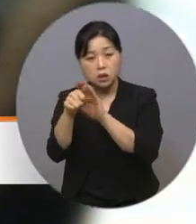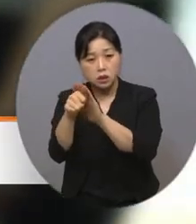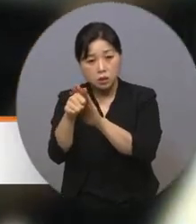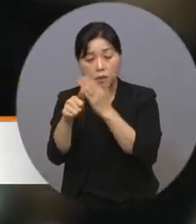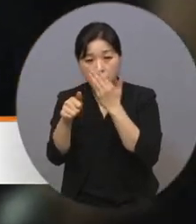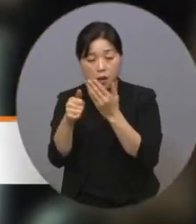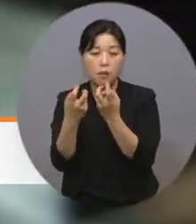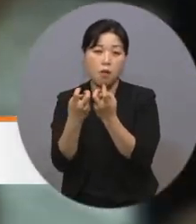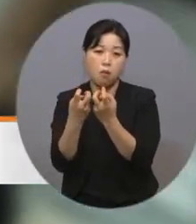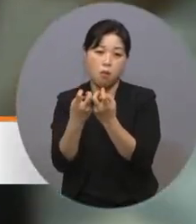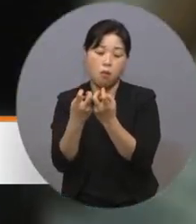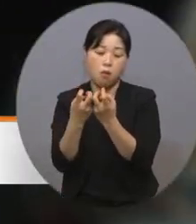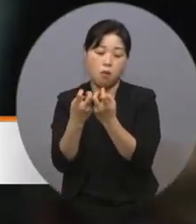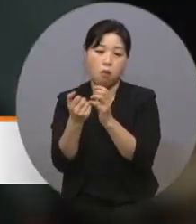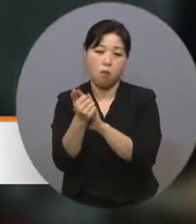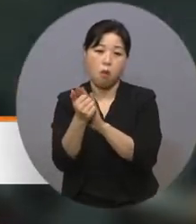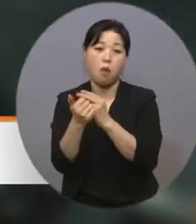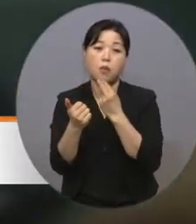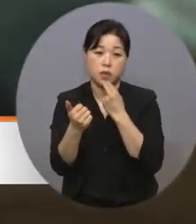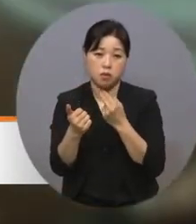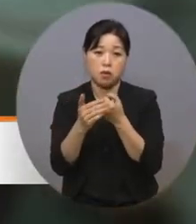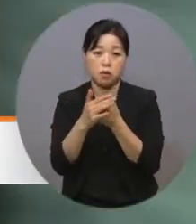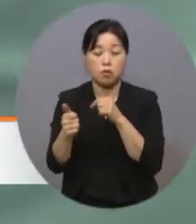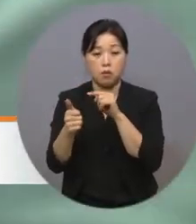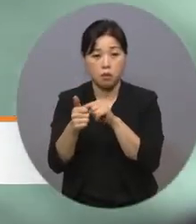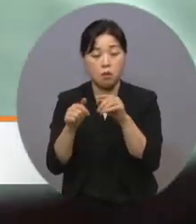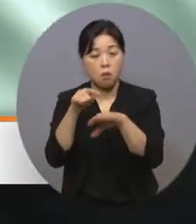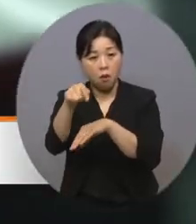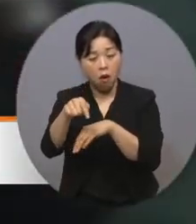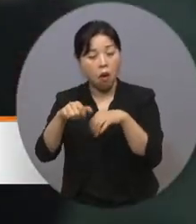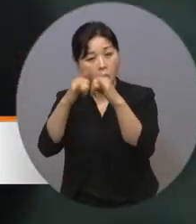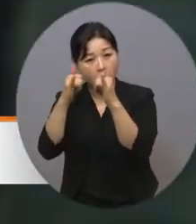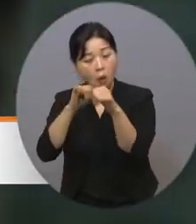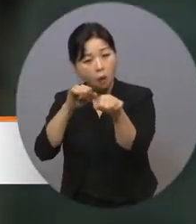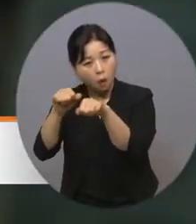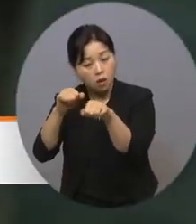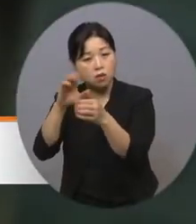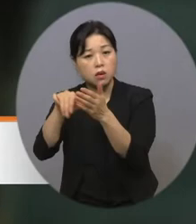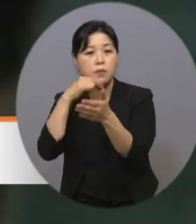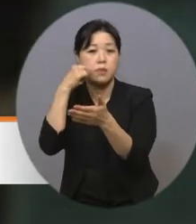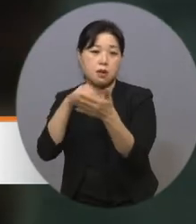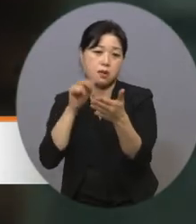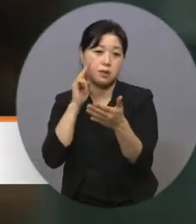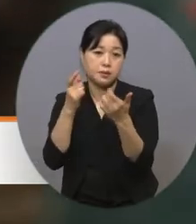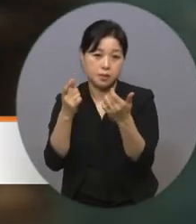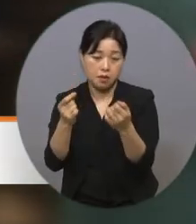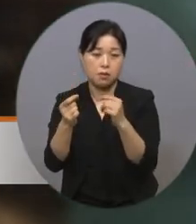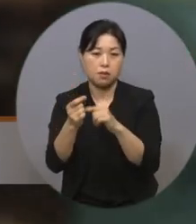않아 피해자의 사회생활에 막대한 피해를 줬다며 진정을 제기했습니다.